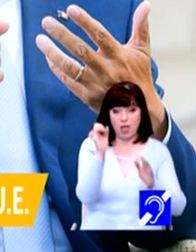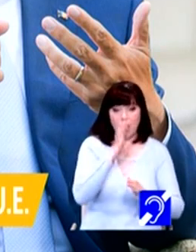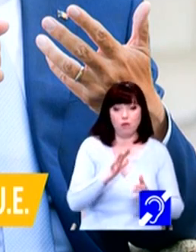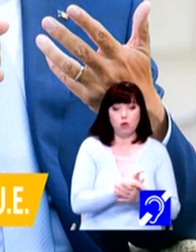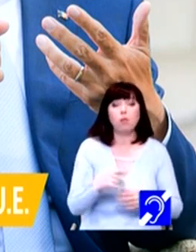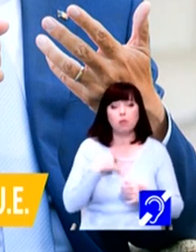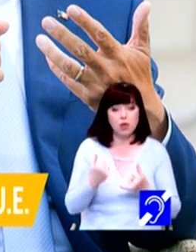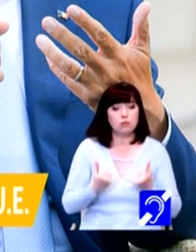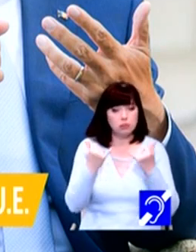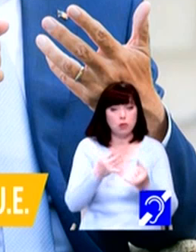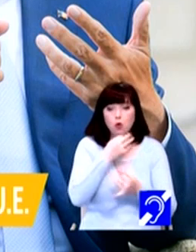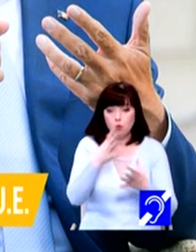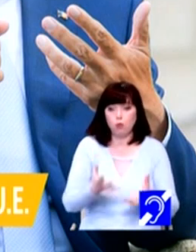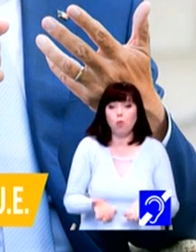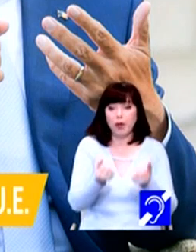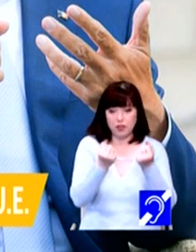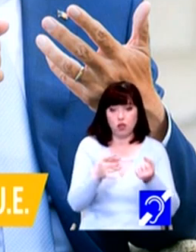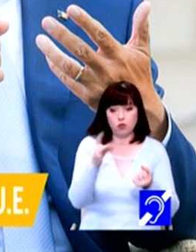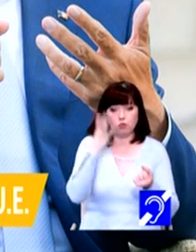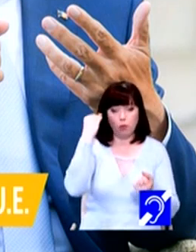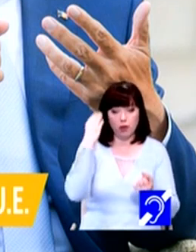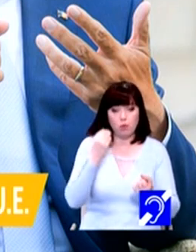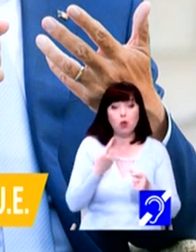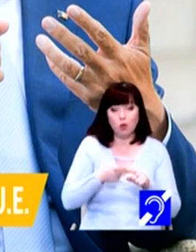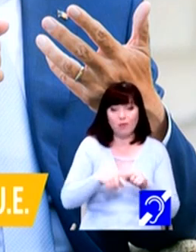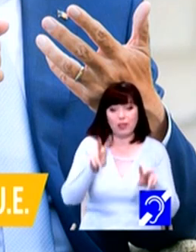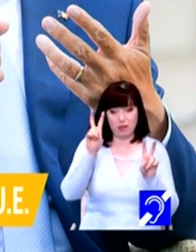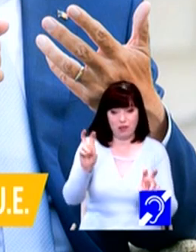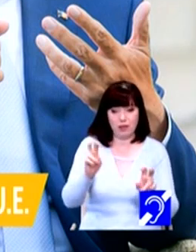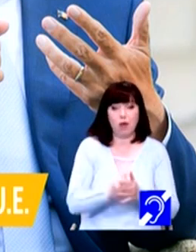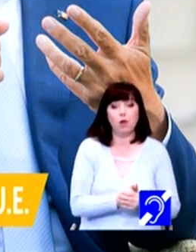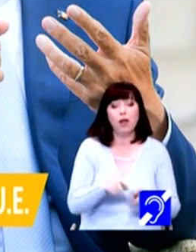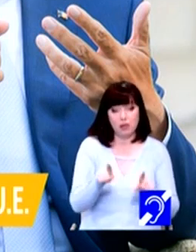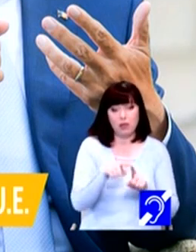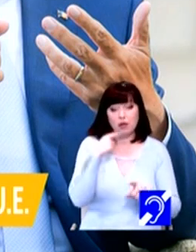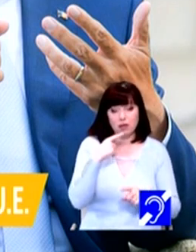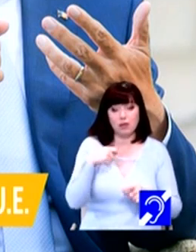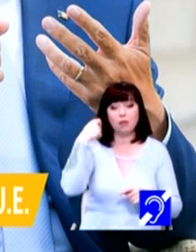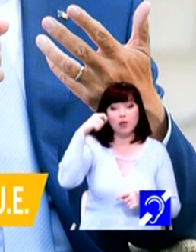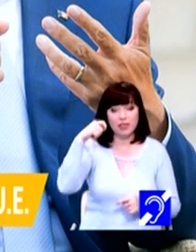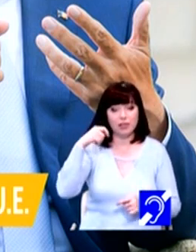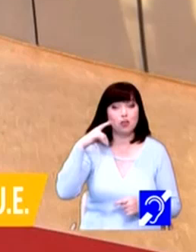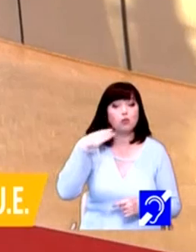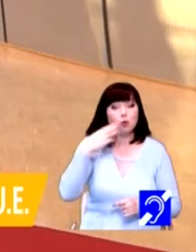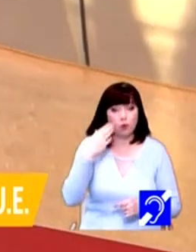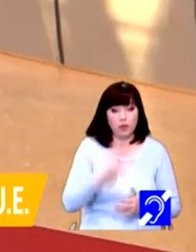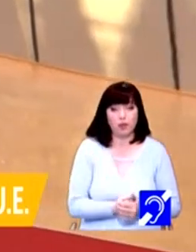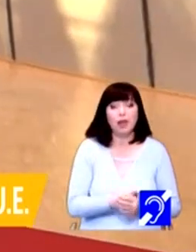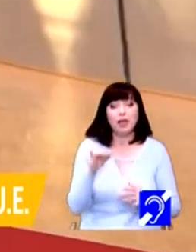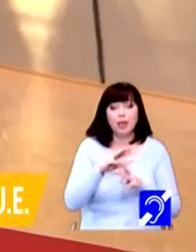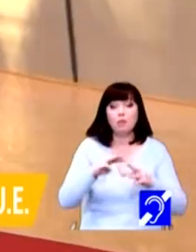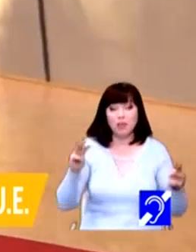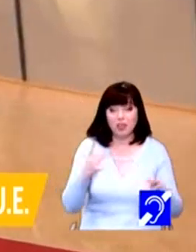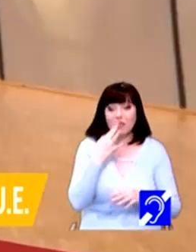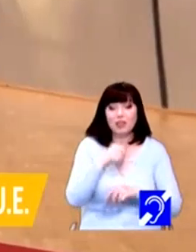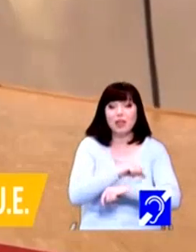Vom acorda tot sprijinul nostru Republicii Moldova în acest demers, spune președintele României, Klaus Iohannis. Și ministrul de externe